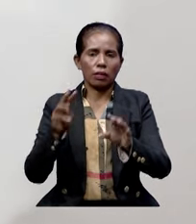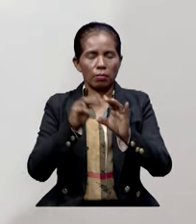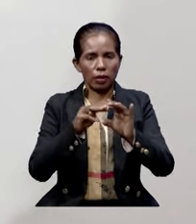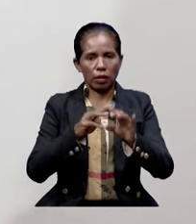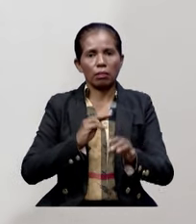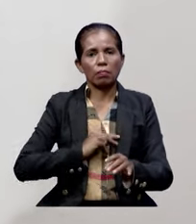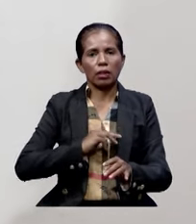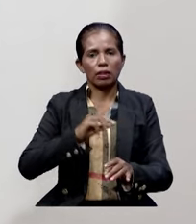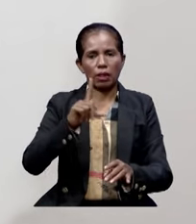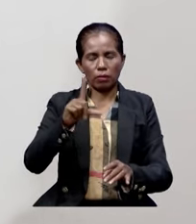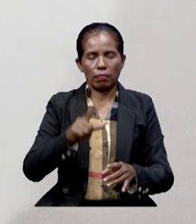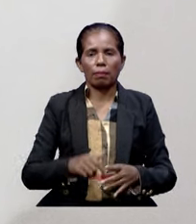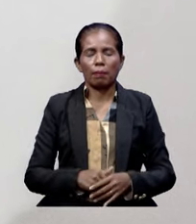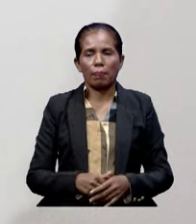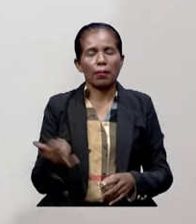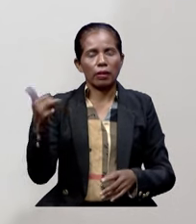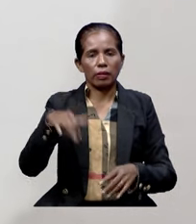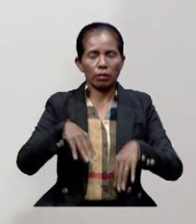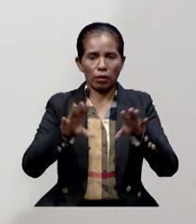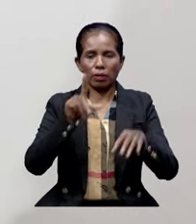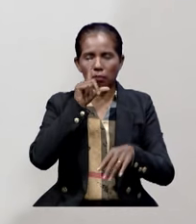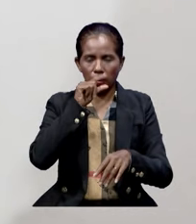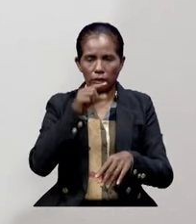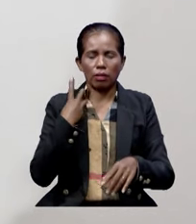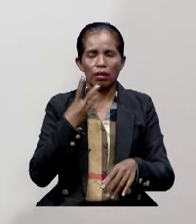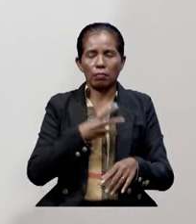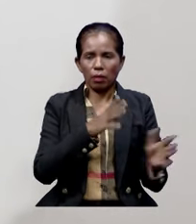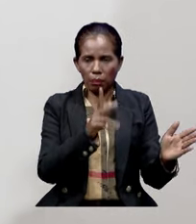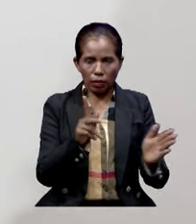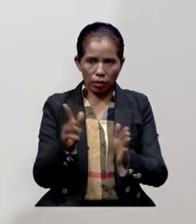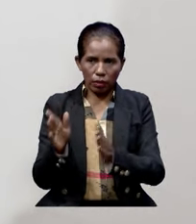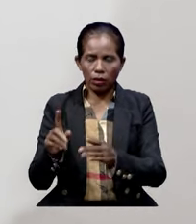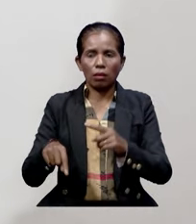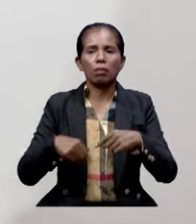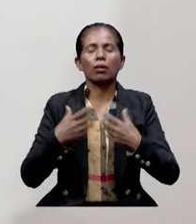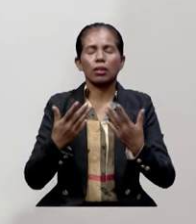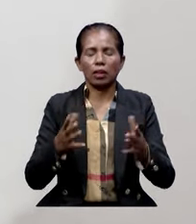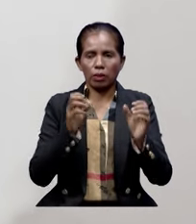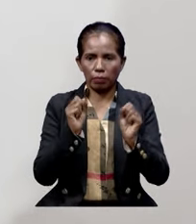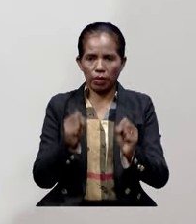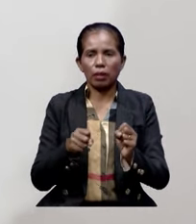manlio Sira be famanu ne ame plano no wensa atu bele